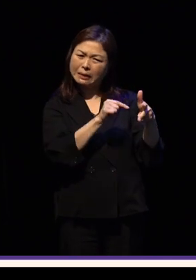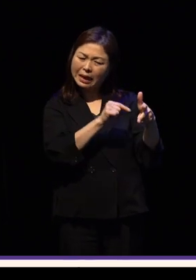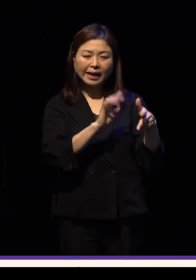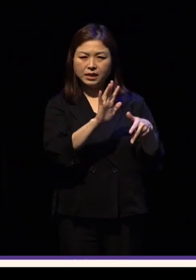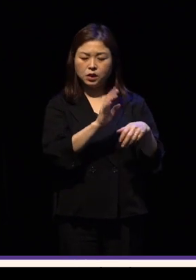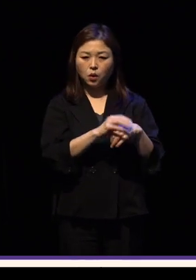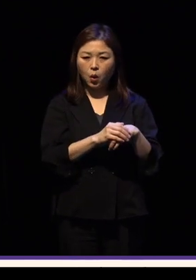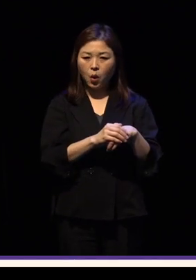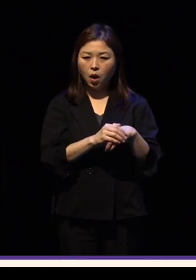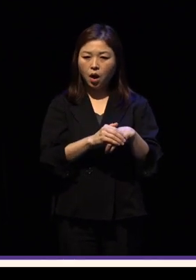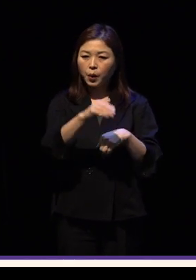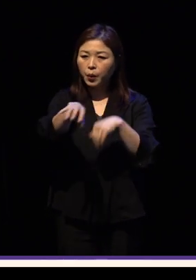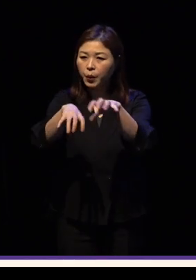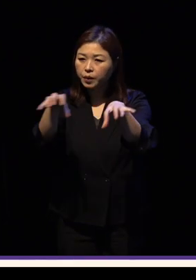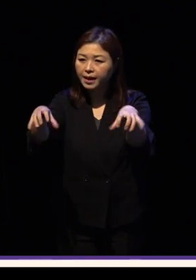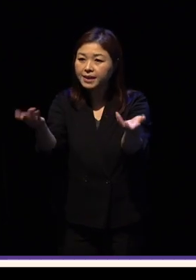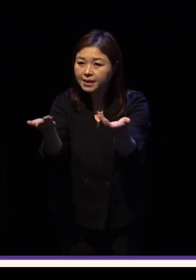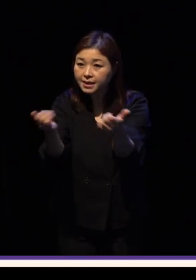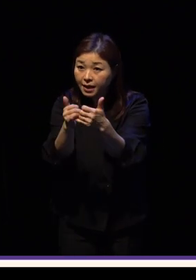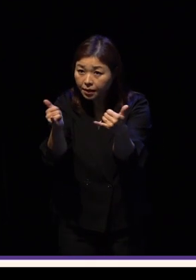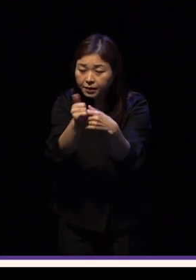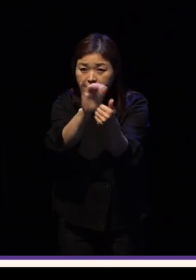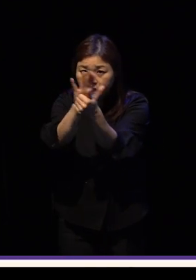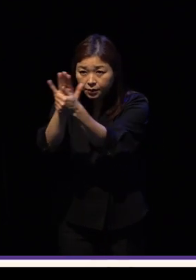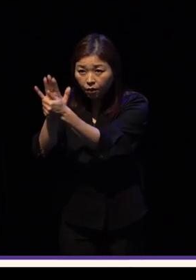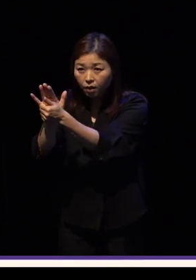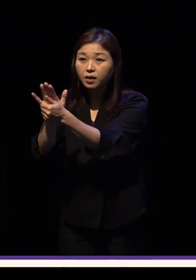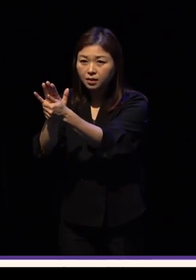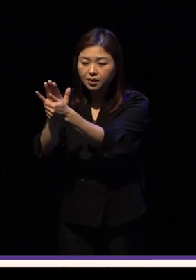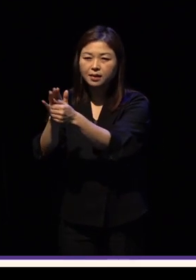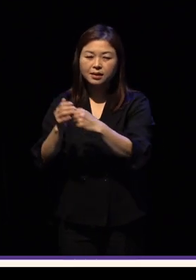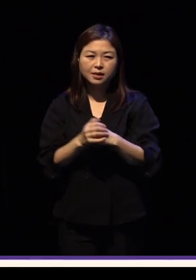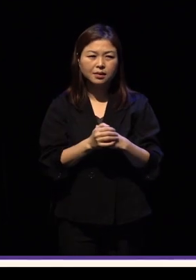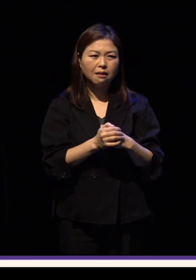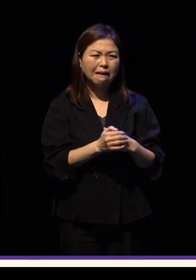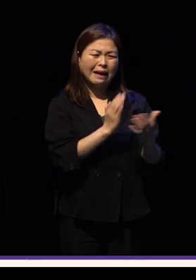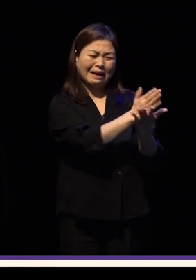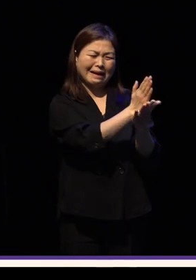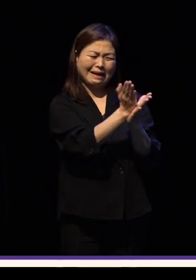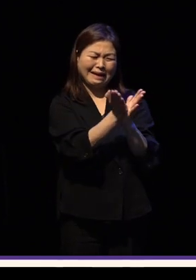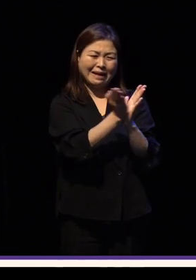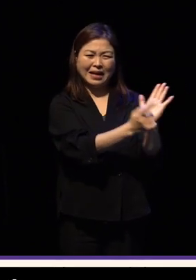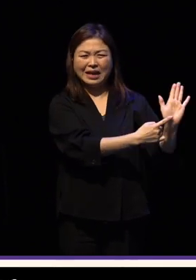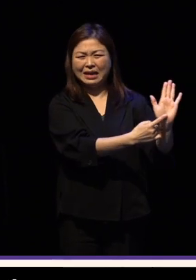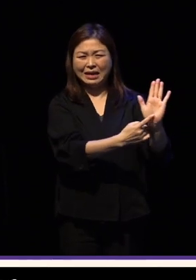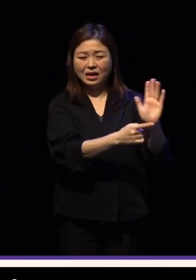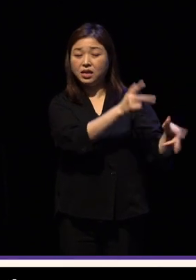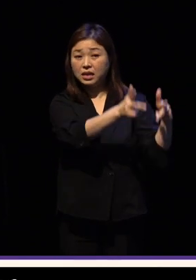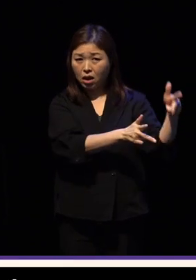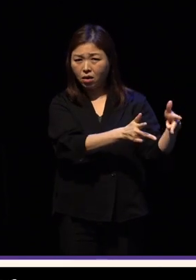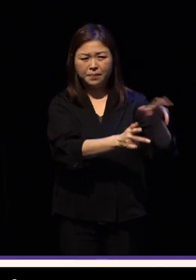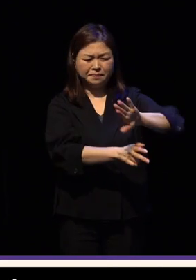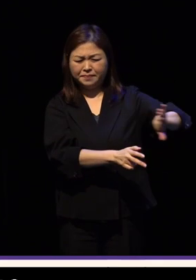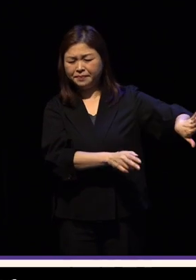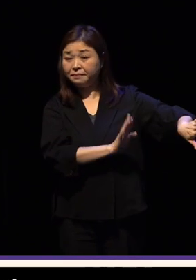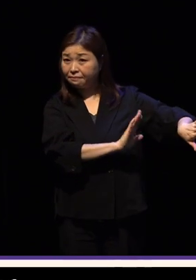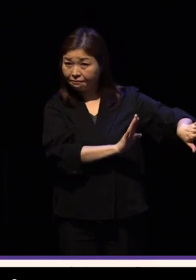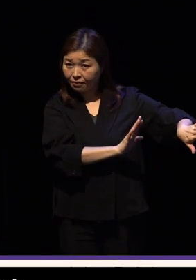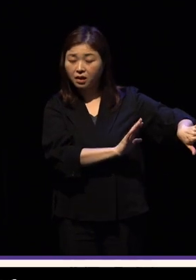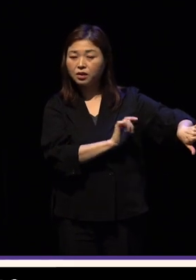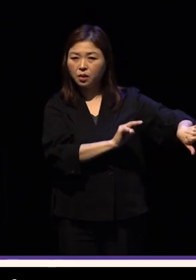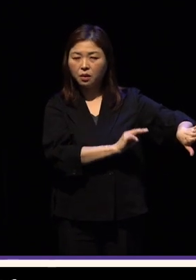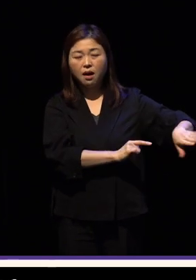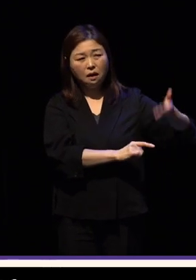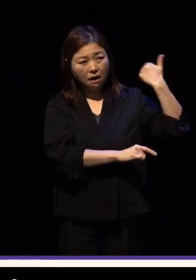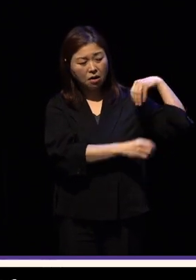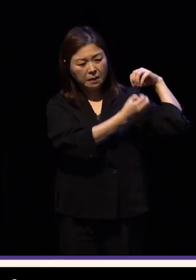현장의 플레이어를 지원한다는 내용으로 기존 나열식 사업을 하나로 결합하면서 그 기존